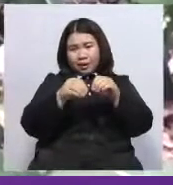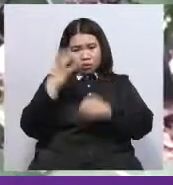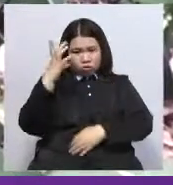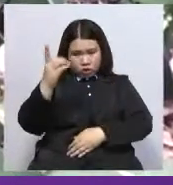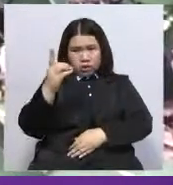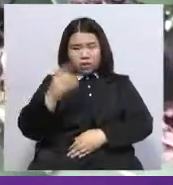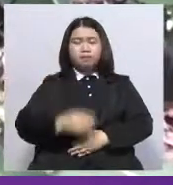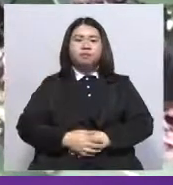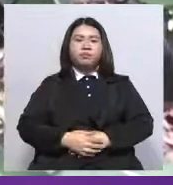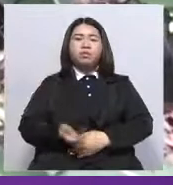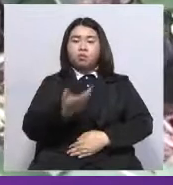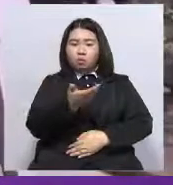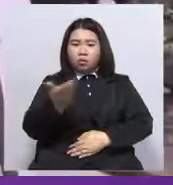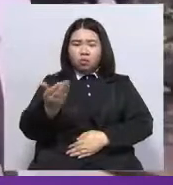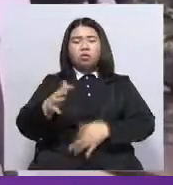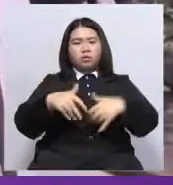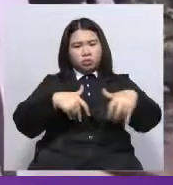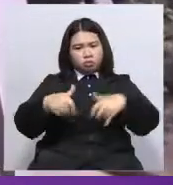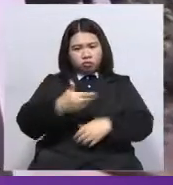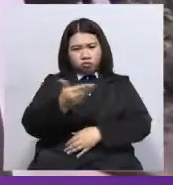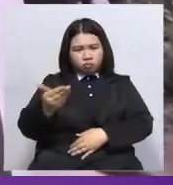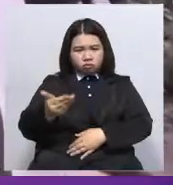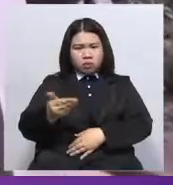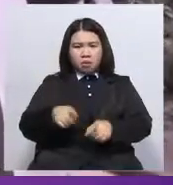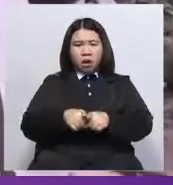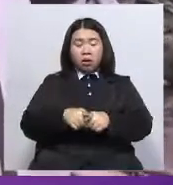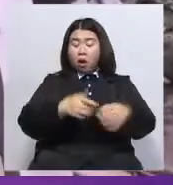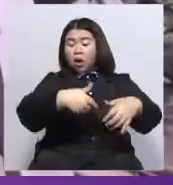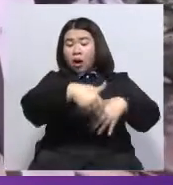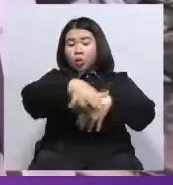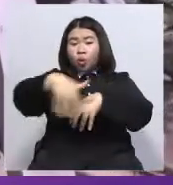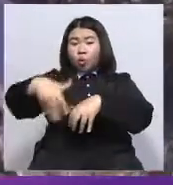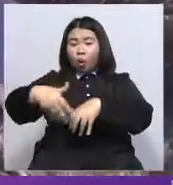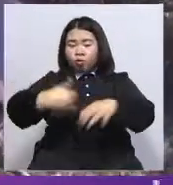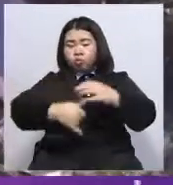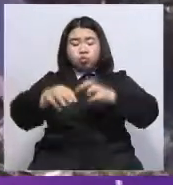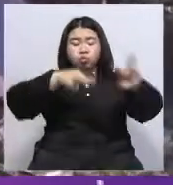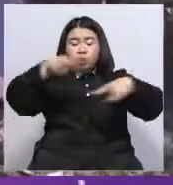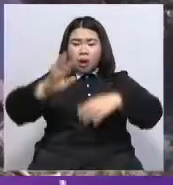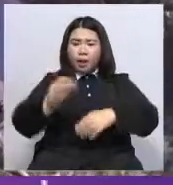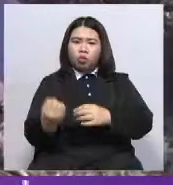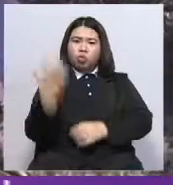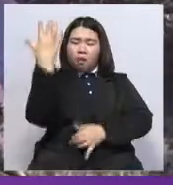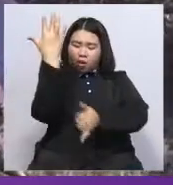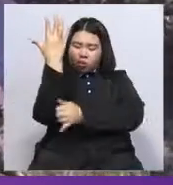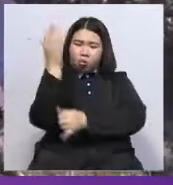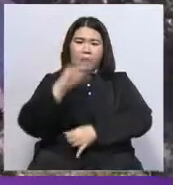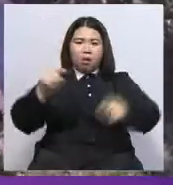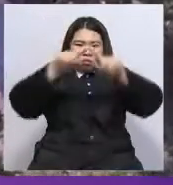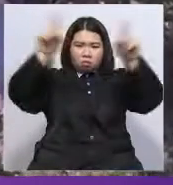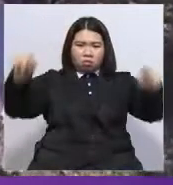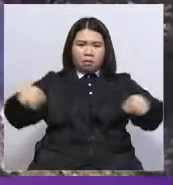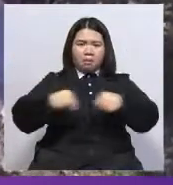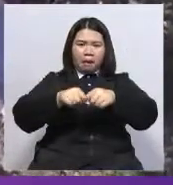งนี้จึงขอให้พี่น้องประชาชนนะคะหลีกเลี่ยงการอยู่ในที่โล่งแจ้งหลีกเลี่ยงการอยู่ใต้ต้นไม้ใหญ่หรือว่าป้ายโฆษณ